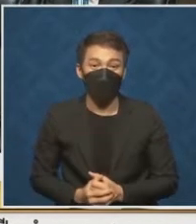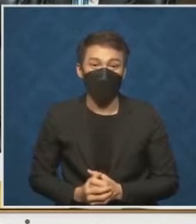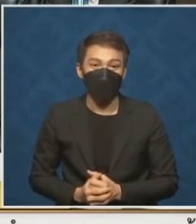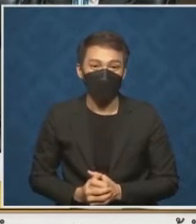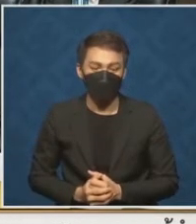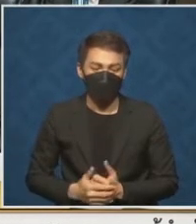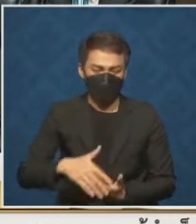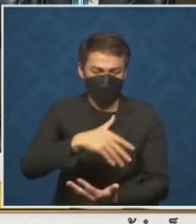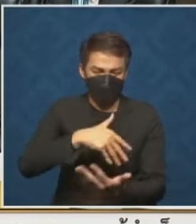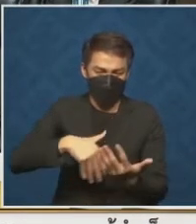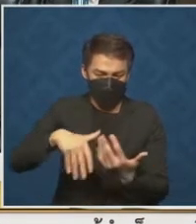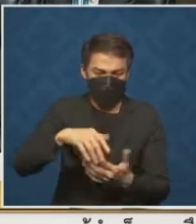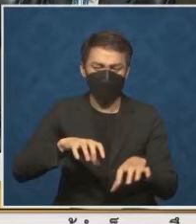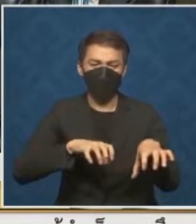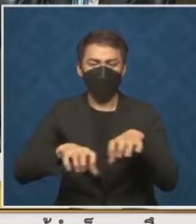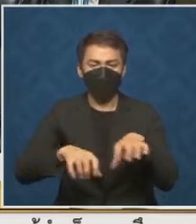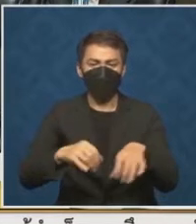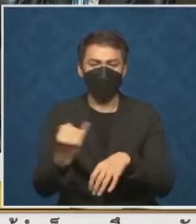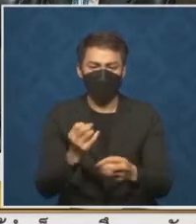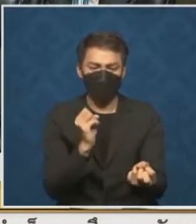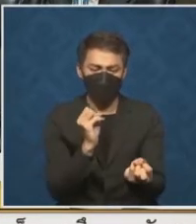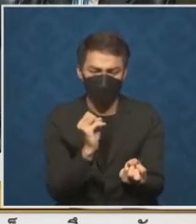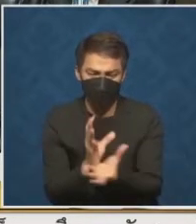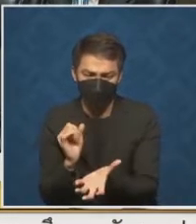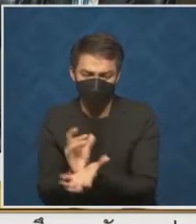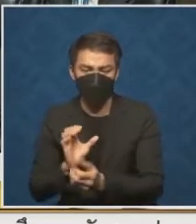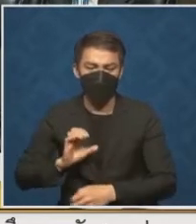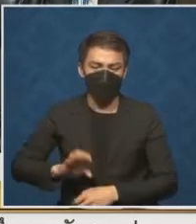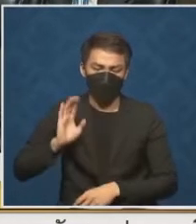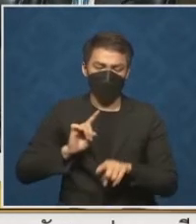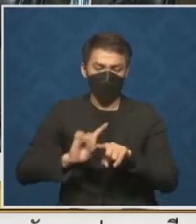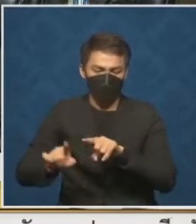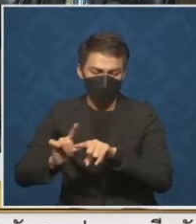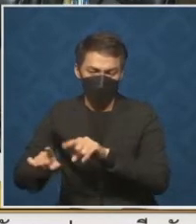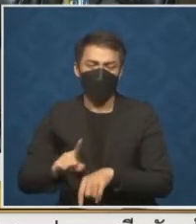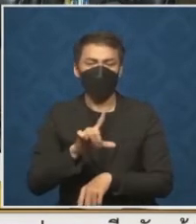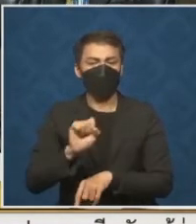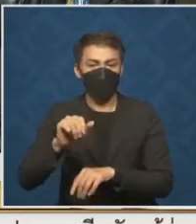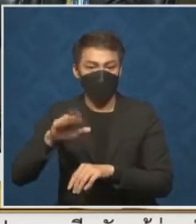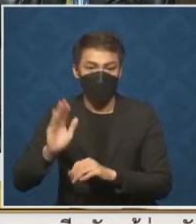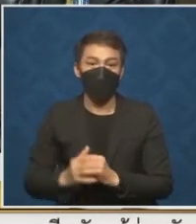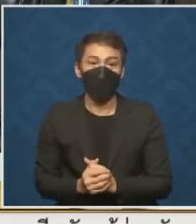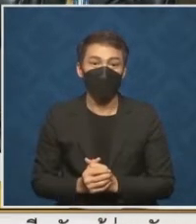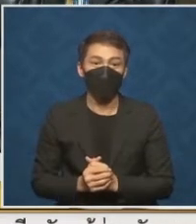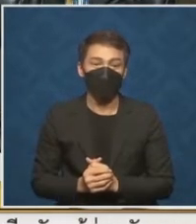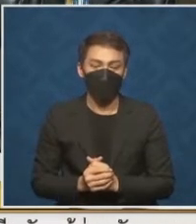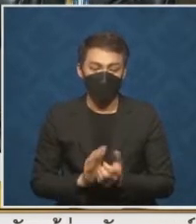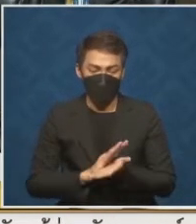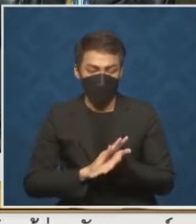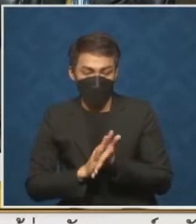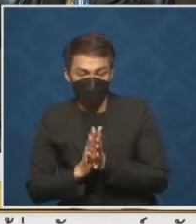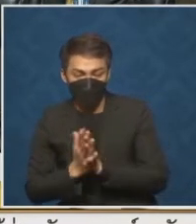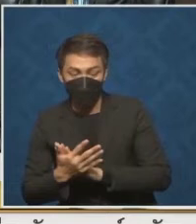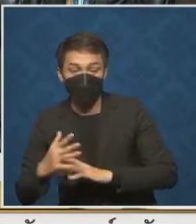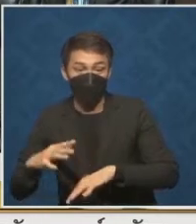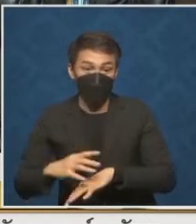รายการปฏิรูปการเมืองที่กำหนดไว้ในรัฐธรรมนูญและยุทธศาสตร์ชาติก็ไม่มี